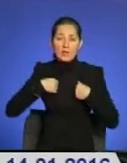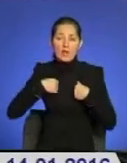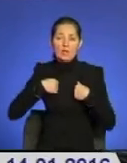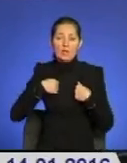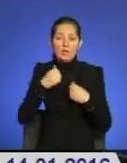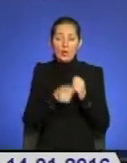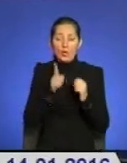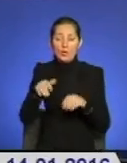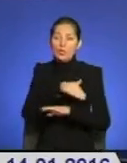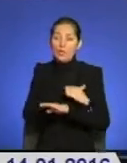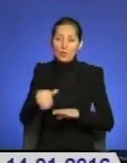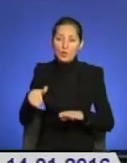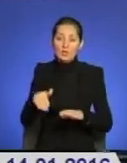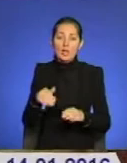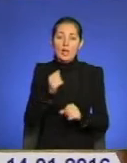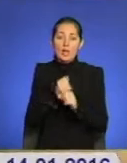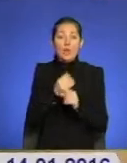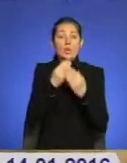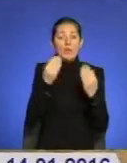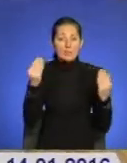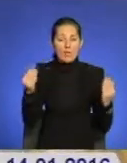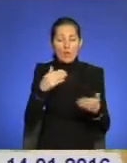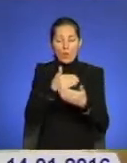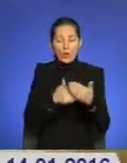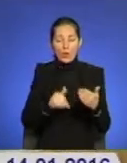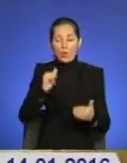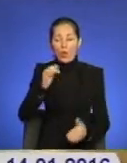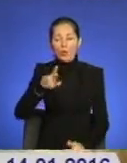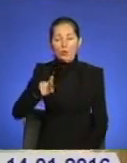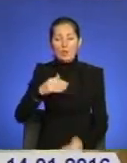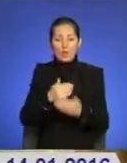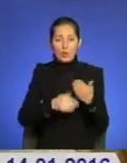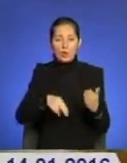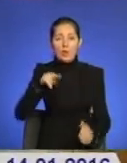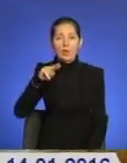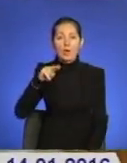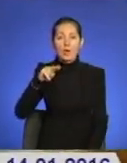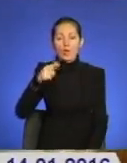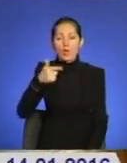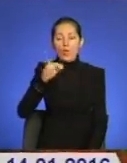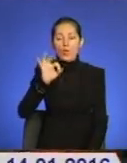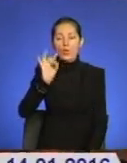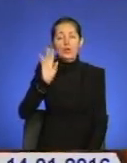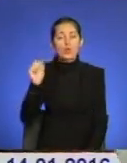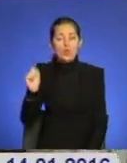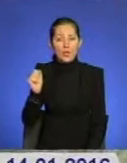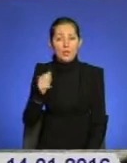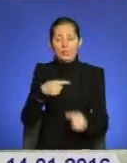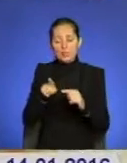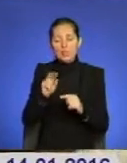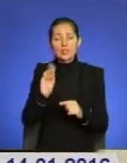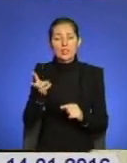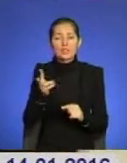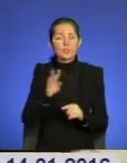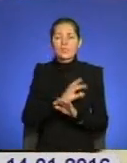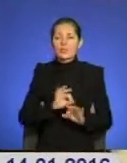Кожна вулиця, кожен ставить виставу. Програма Устя і програма Горошової, вони так чи інакше відрізняються? Чим? Старша мама, мавка? Майже